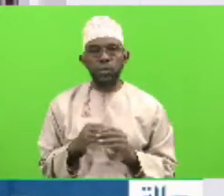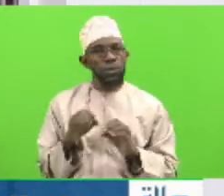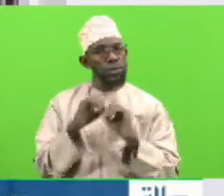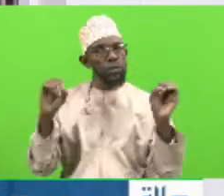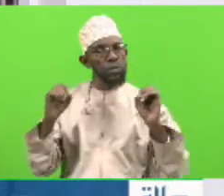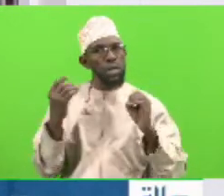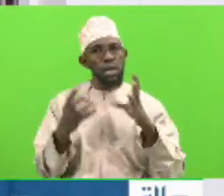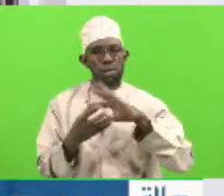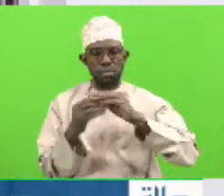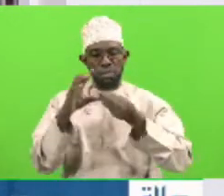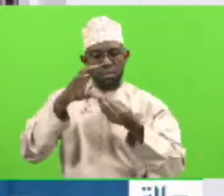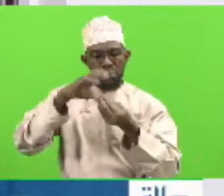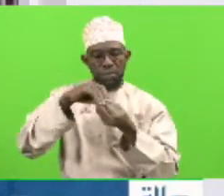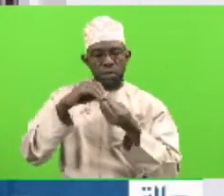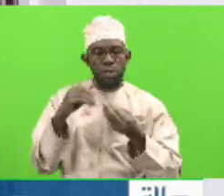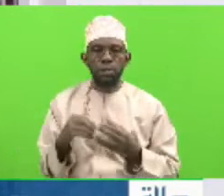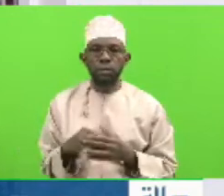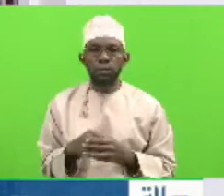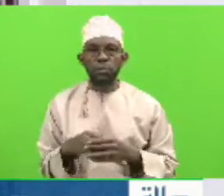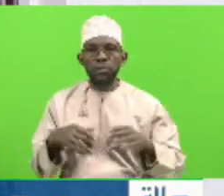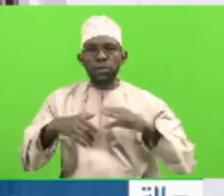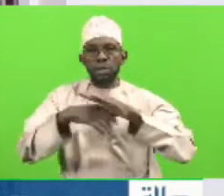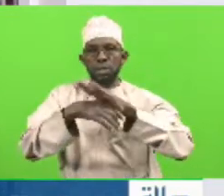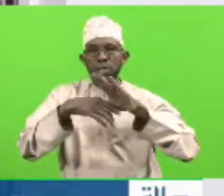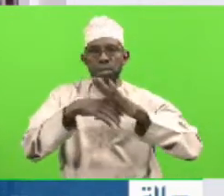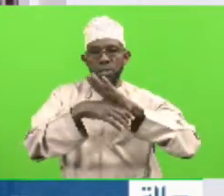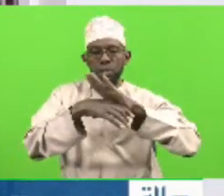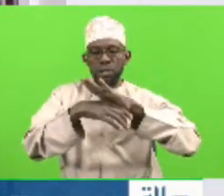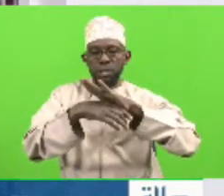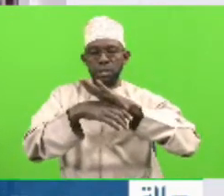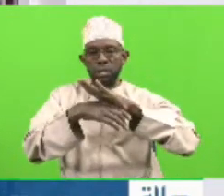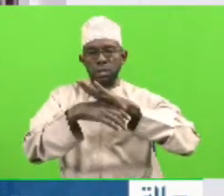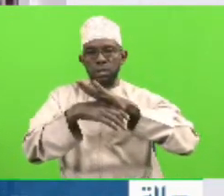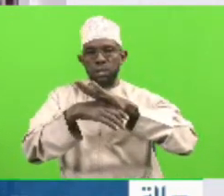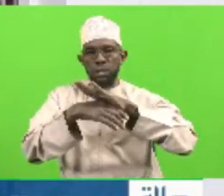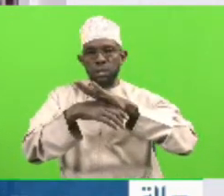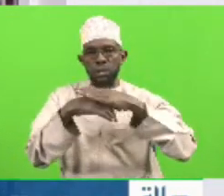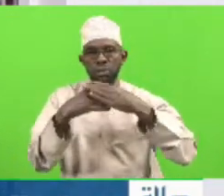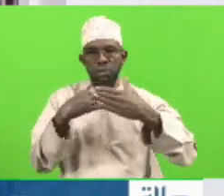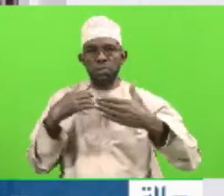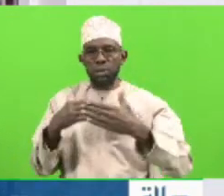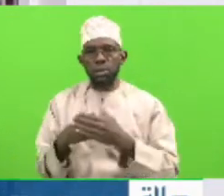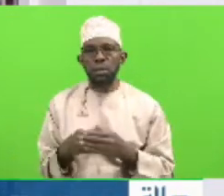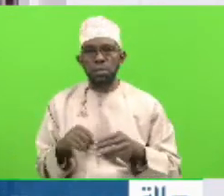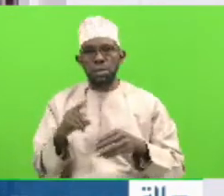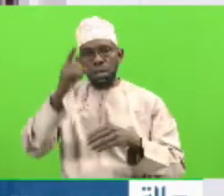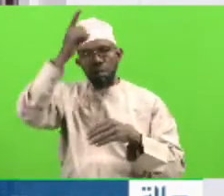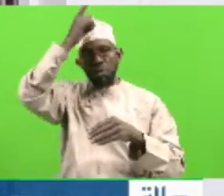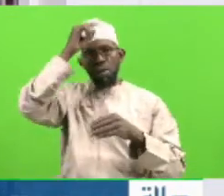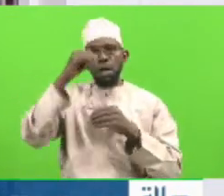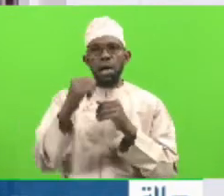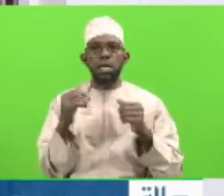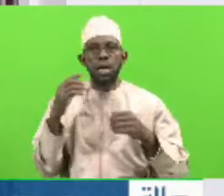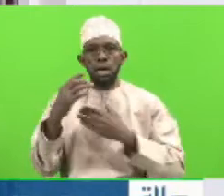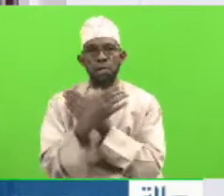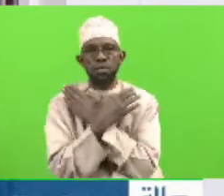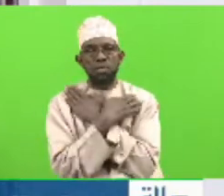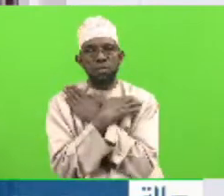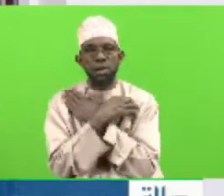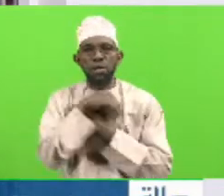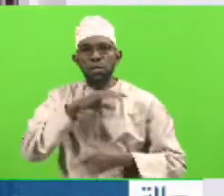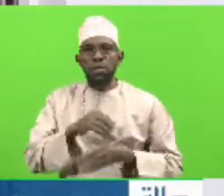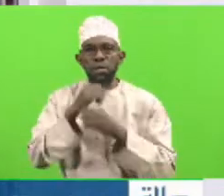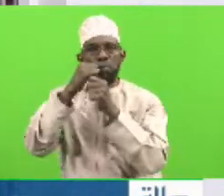بل البشر. وإن اللواطية كما ثبتت تسميتها بذلك عن الصحابة هي إتيان